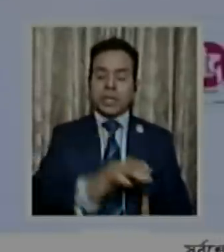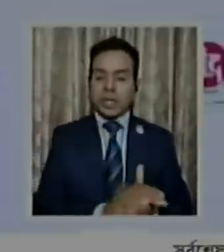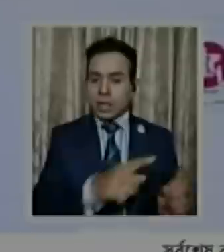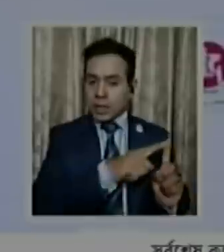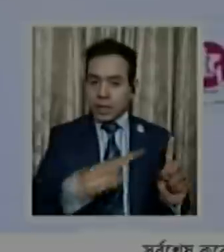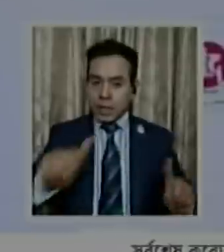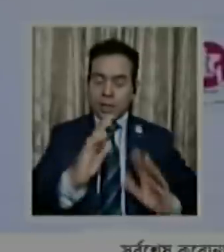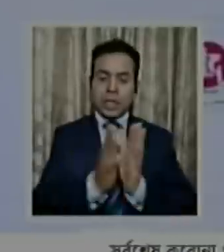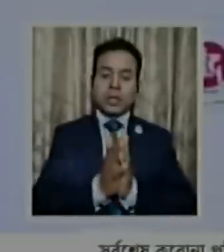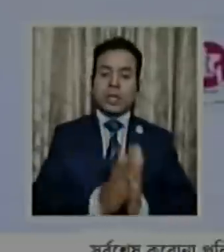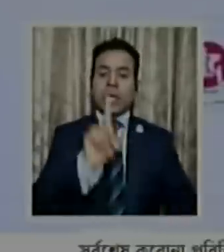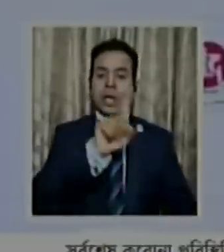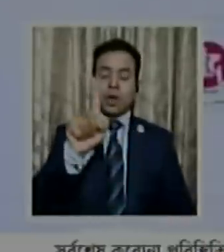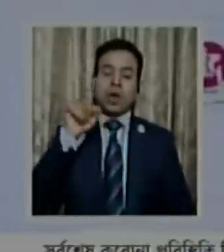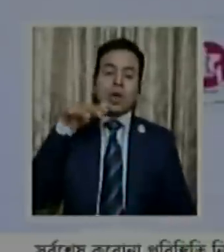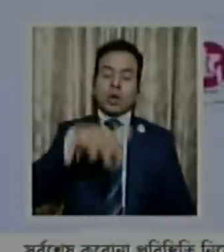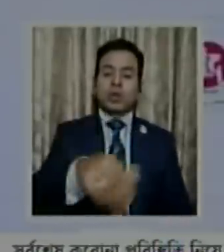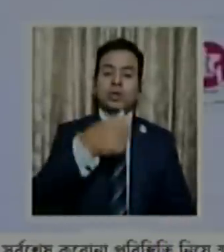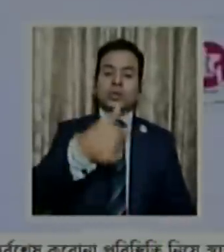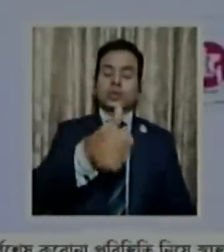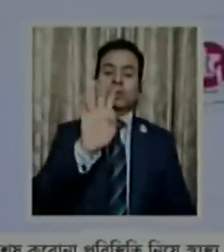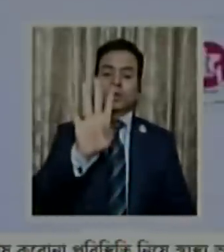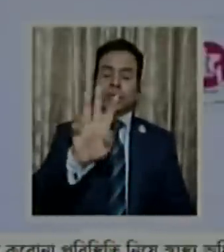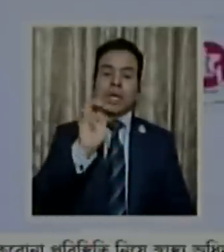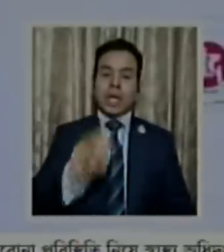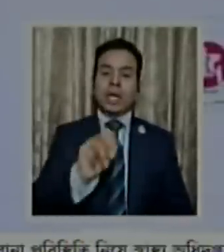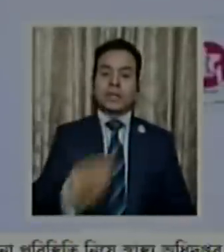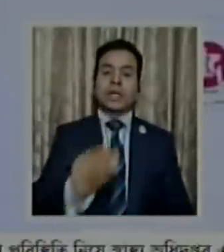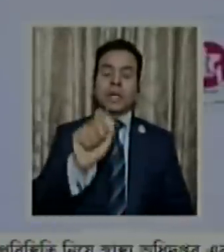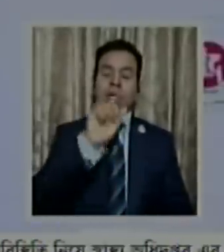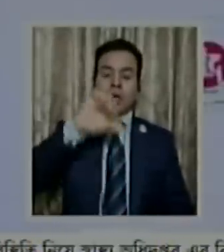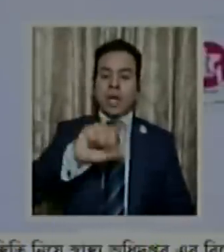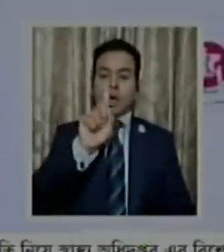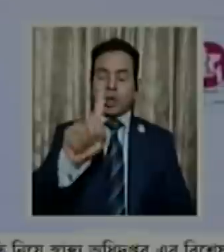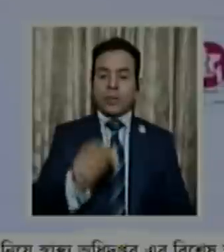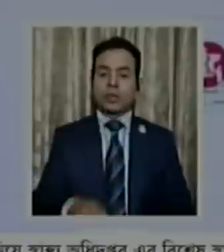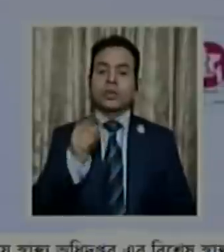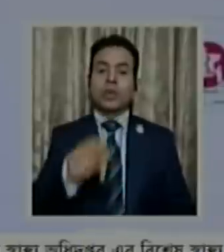সহ ১২,৯৩৭টি। এ পর্যন্ত নমুনা পরীক্ষা হয়েছে